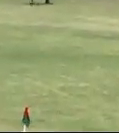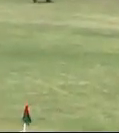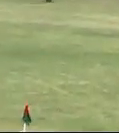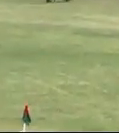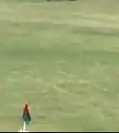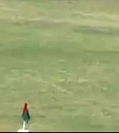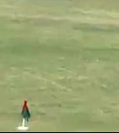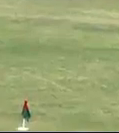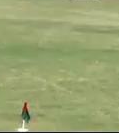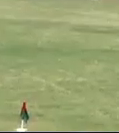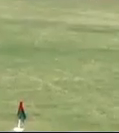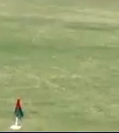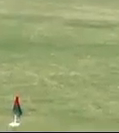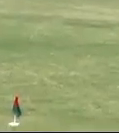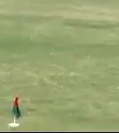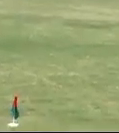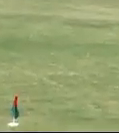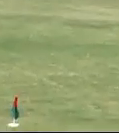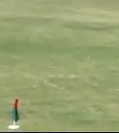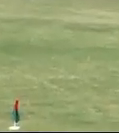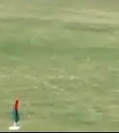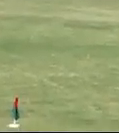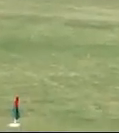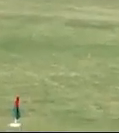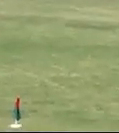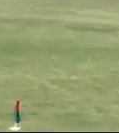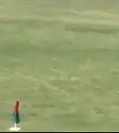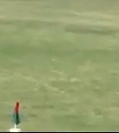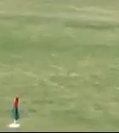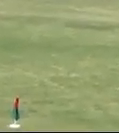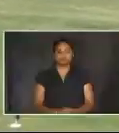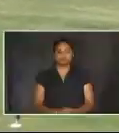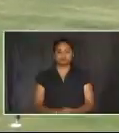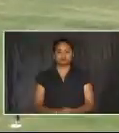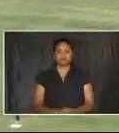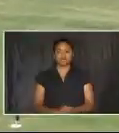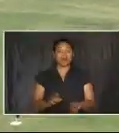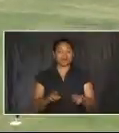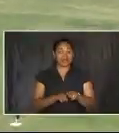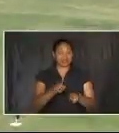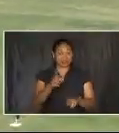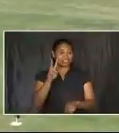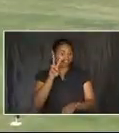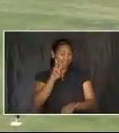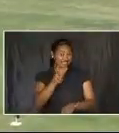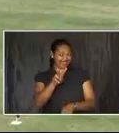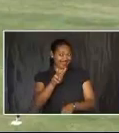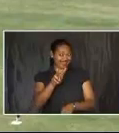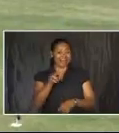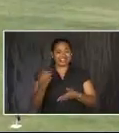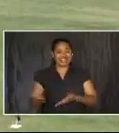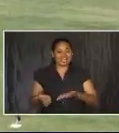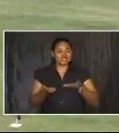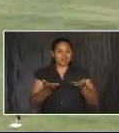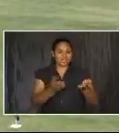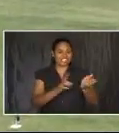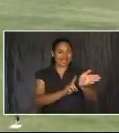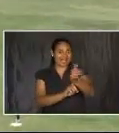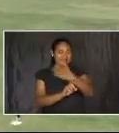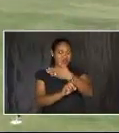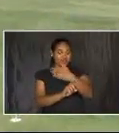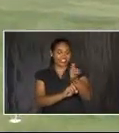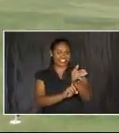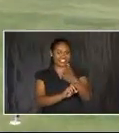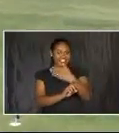जा रहे हैं. Me baka ni rai ni beng ravi enda baka dina takatoka ngoka na kena mai soli na rotini